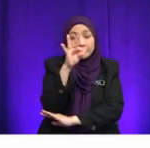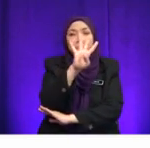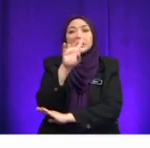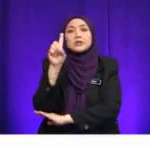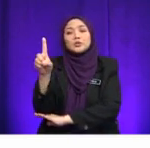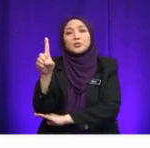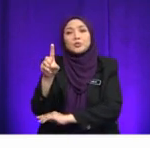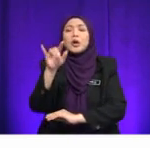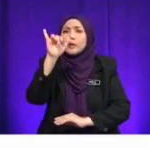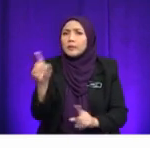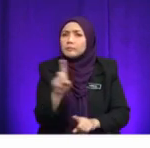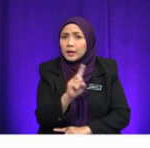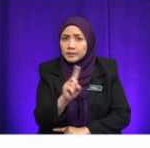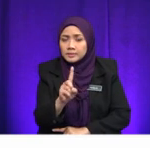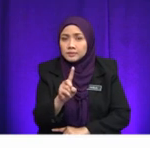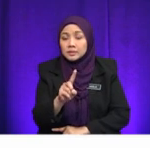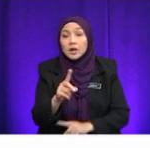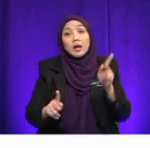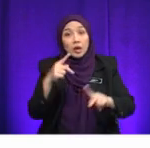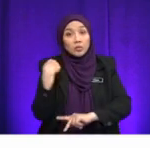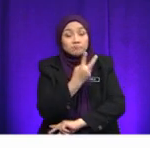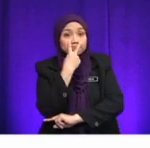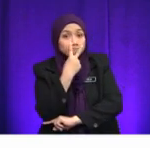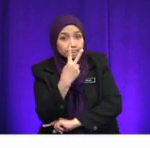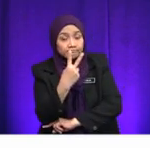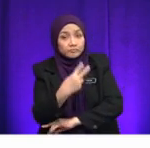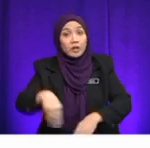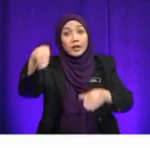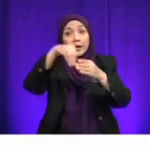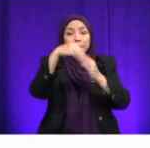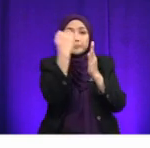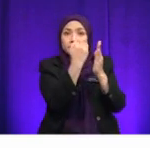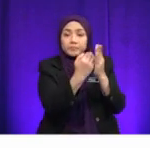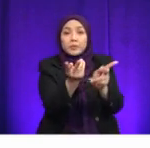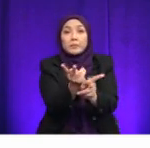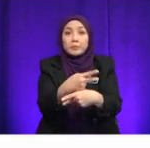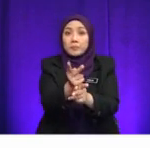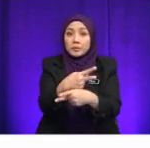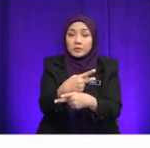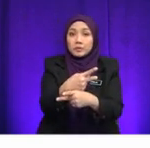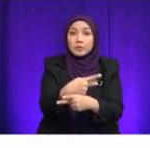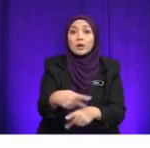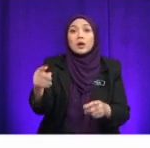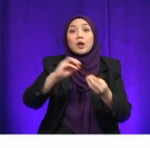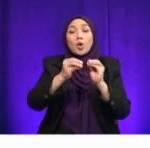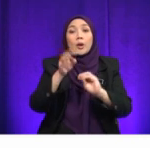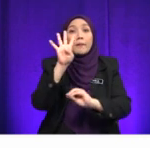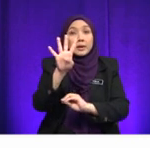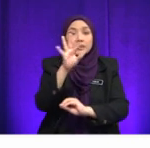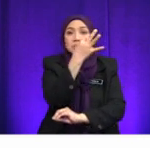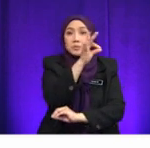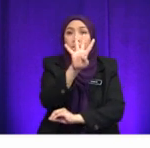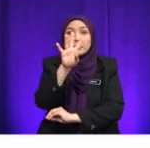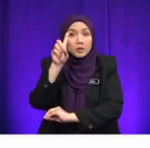yang mana ya kalau kita lihat di dalam prinsip delapan perlembagaan eee 1941